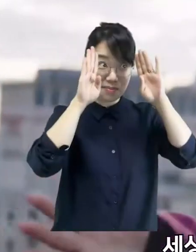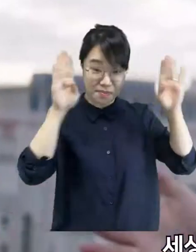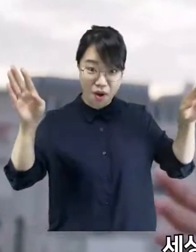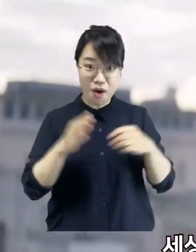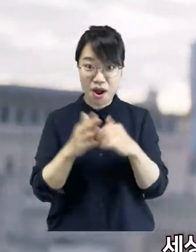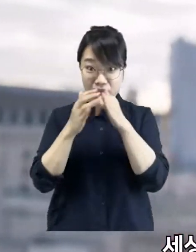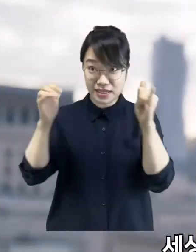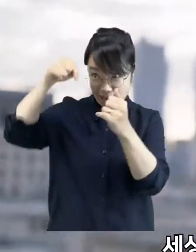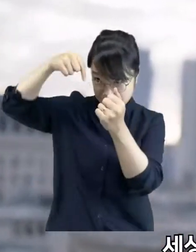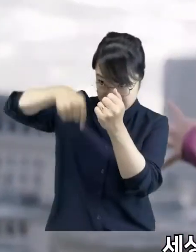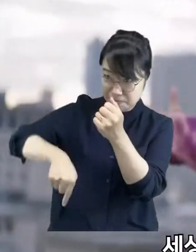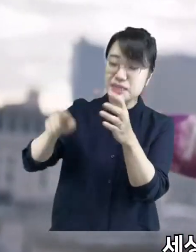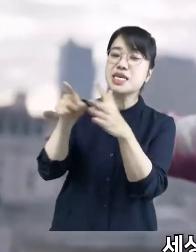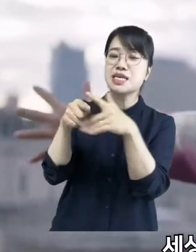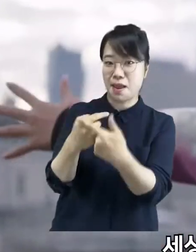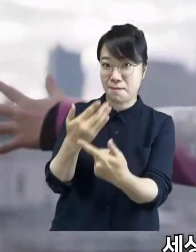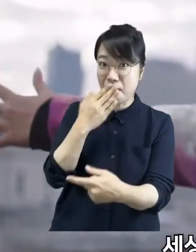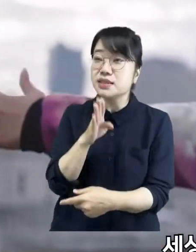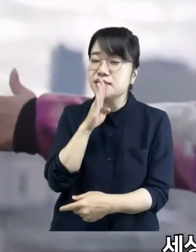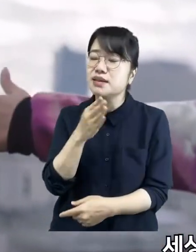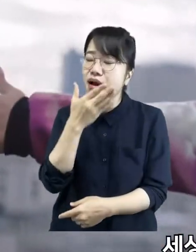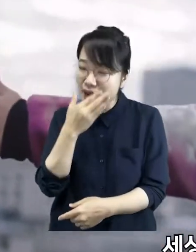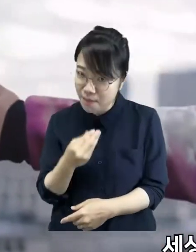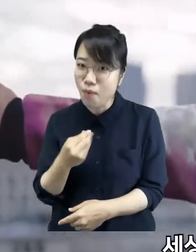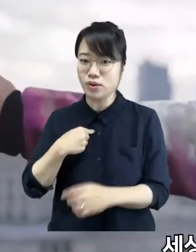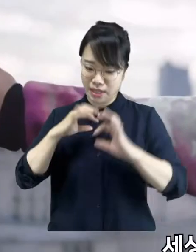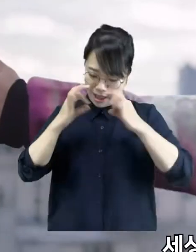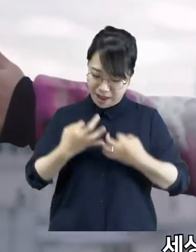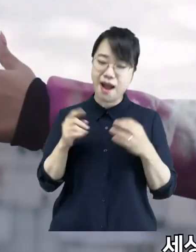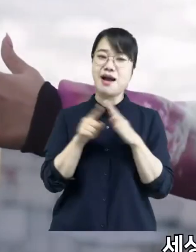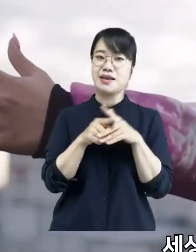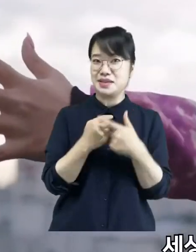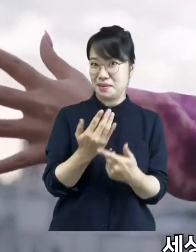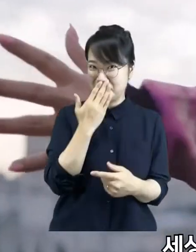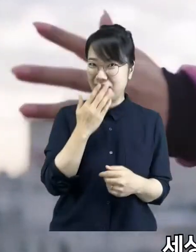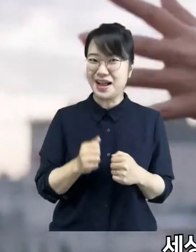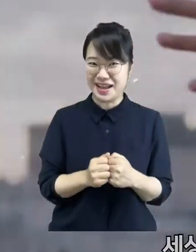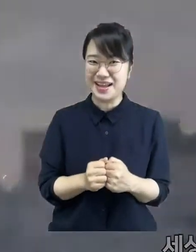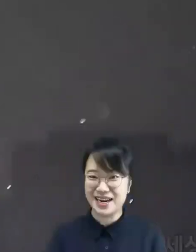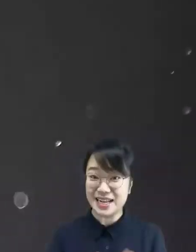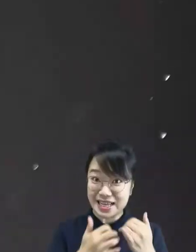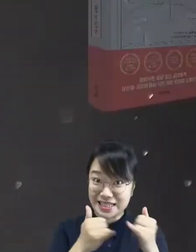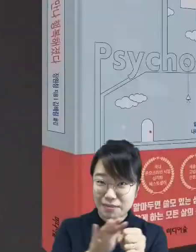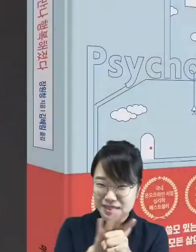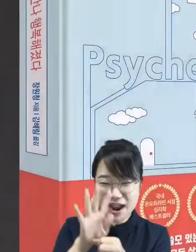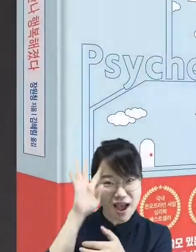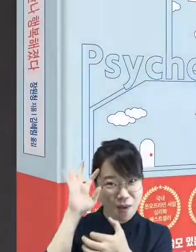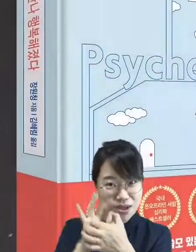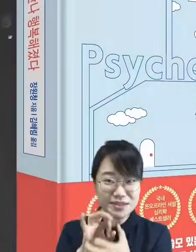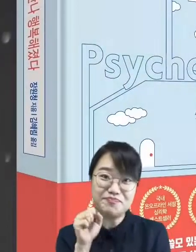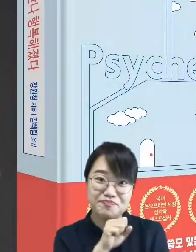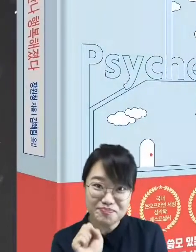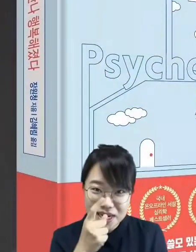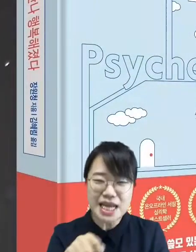150만 중국 독자의 삶을 바꾸고 국내 10만 독자가 극찬한 심리학 베스트셀러.